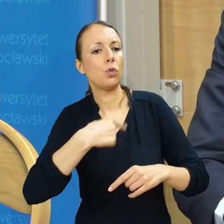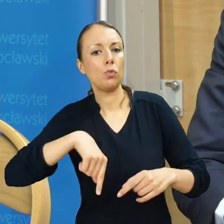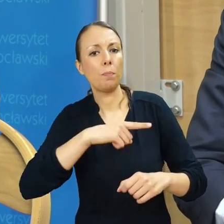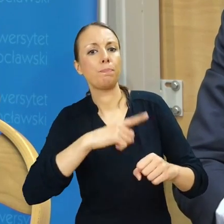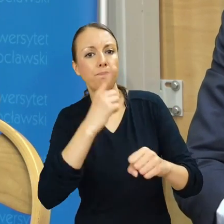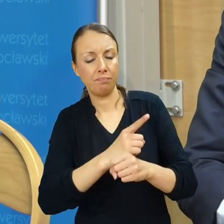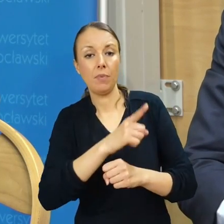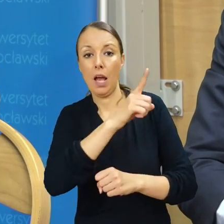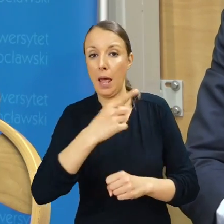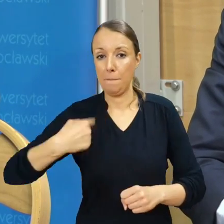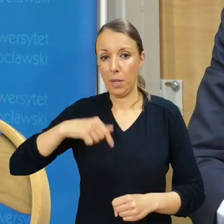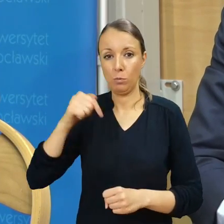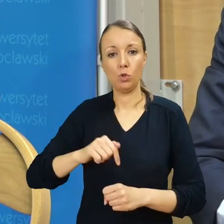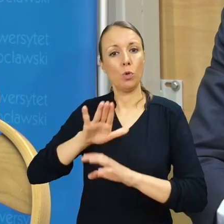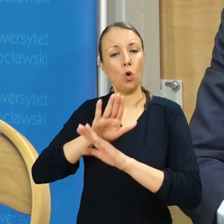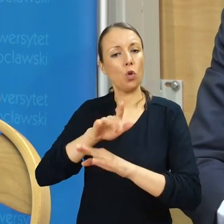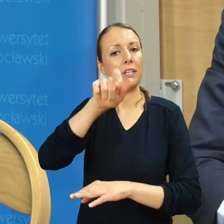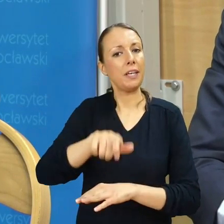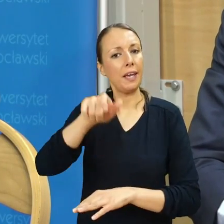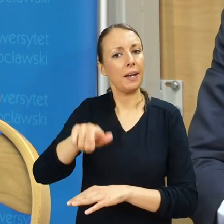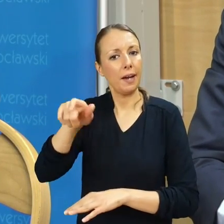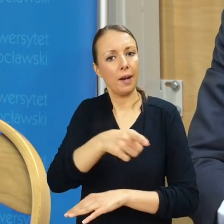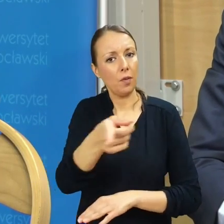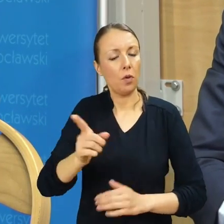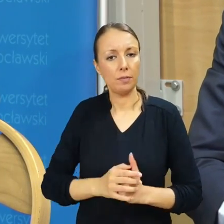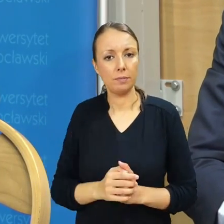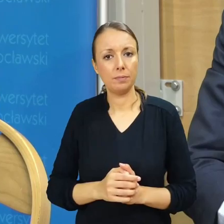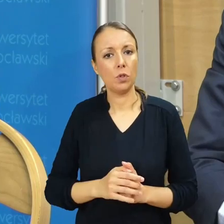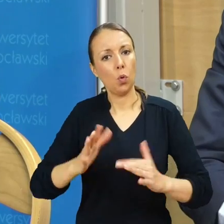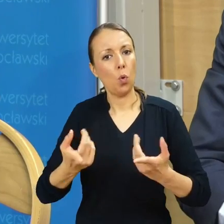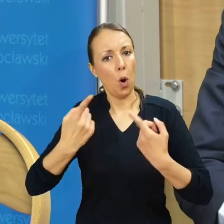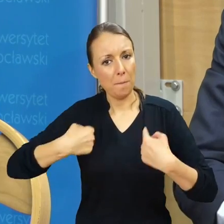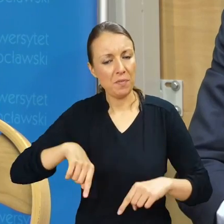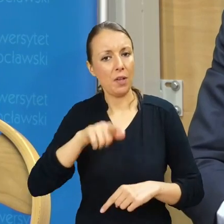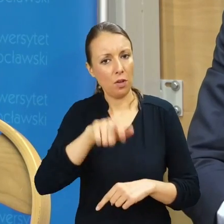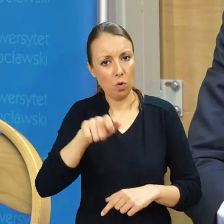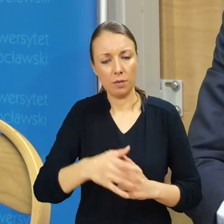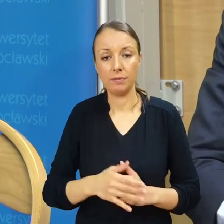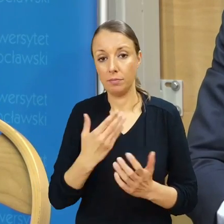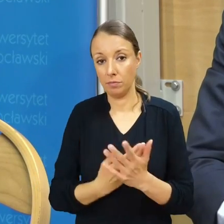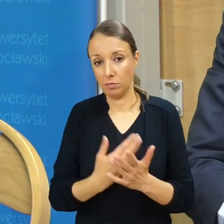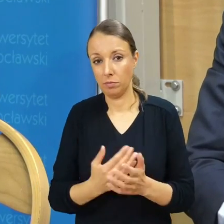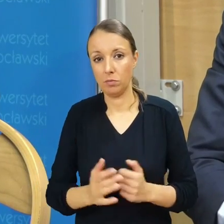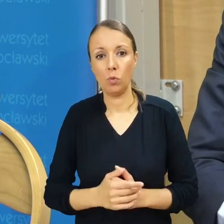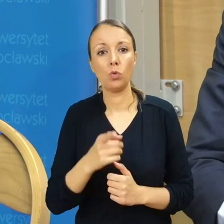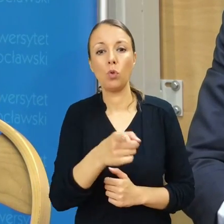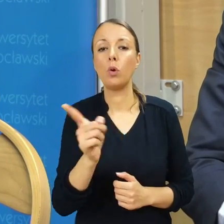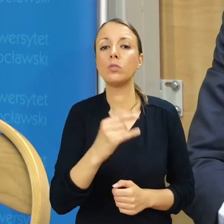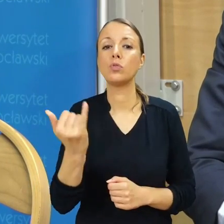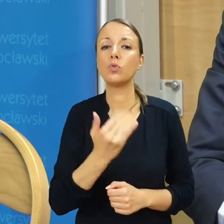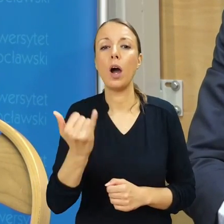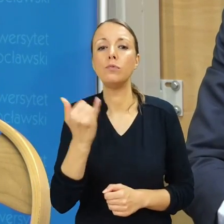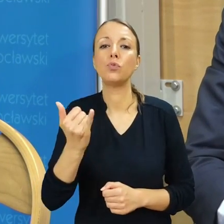to w starciu z organami władzy wykonawczej to jest zawsze ta strona słabsza. My oczywiście